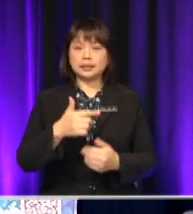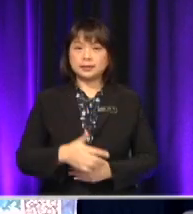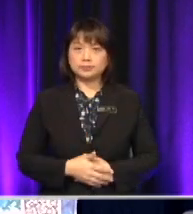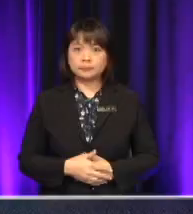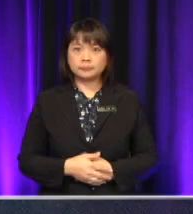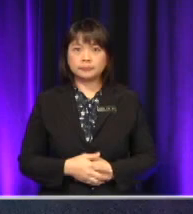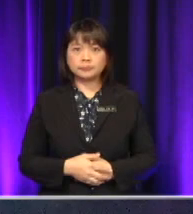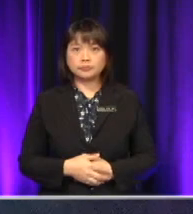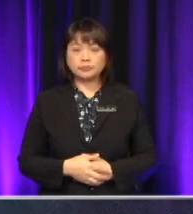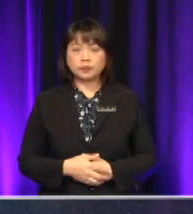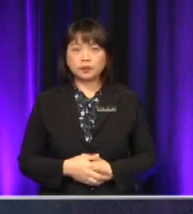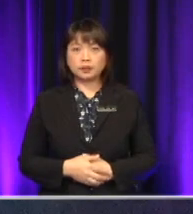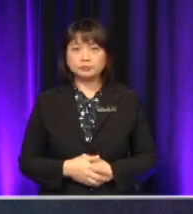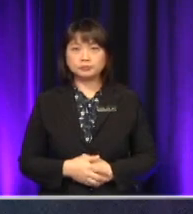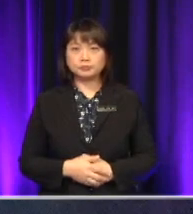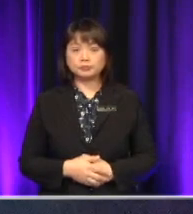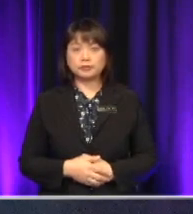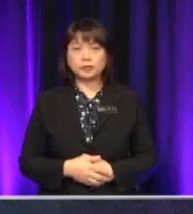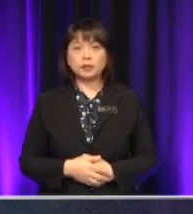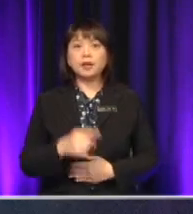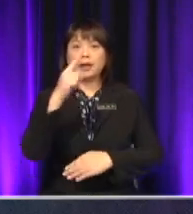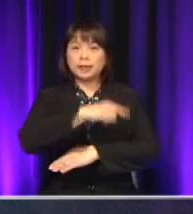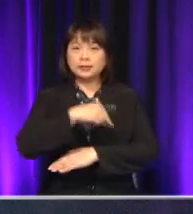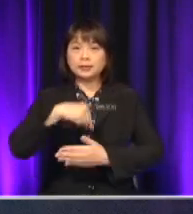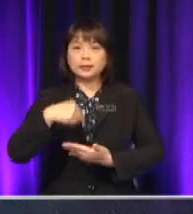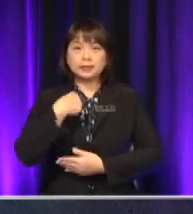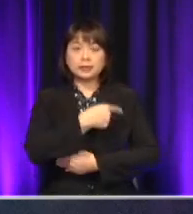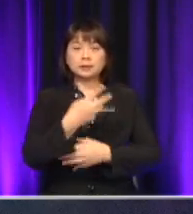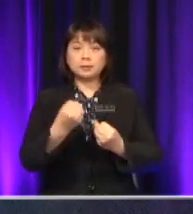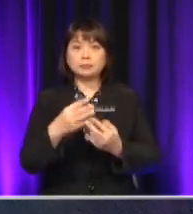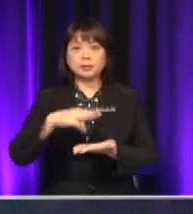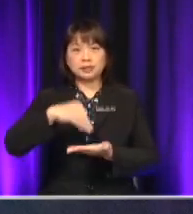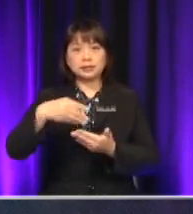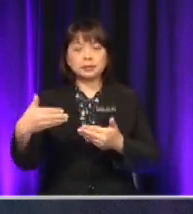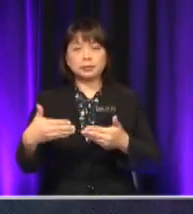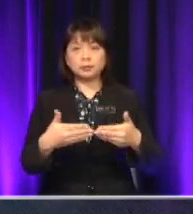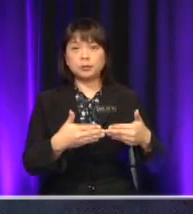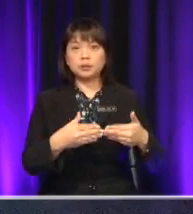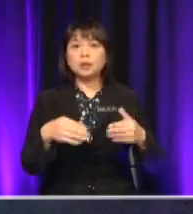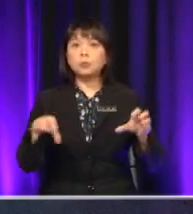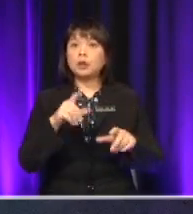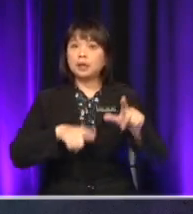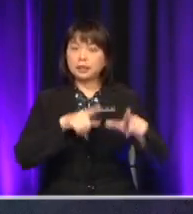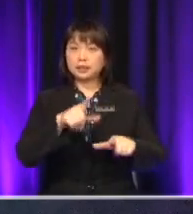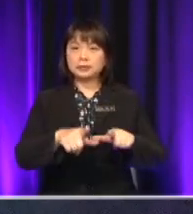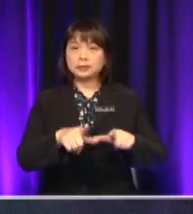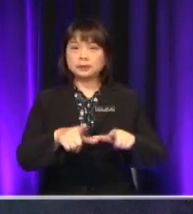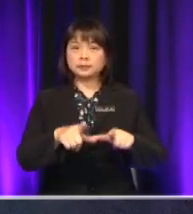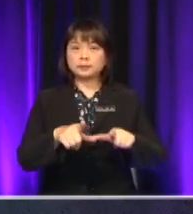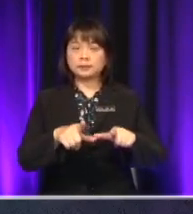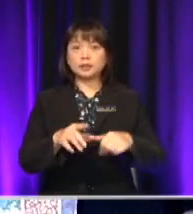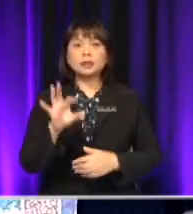Menarik cikgu. Okey, seterusnya pula hari ini kita nak belajar sambungan iaitu kita nak buat langkah, kita nak pelajarilah